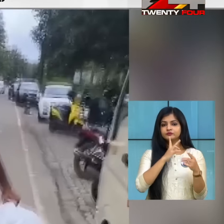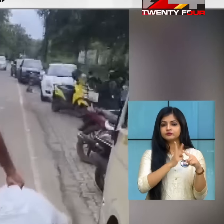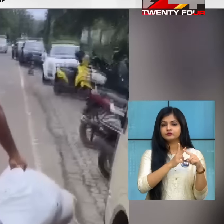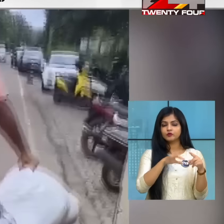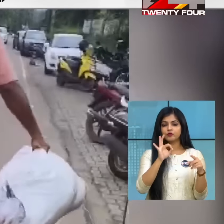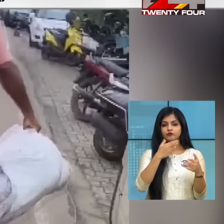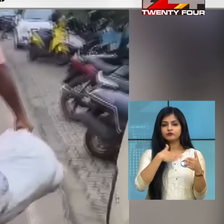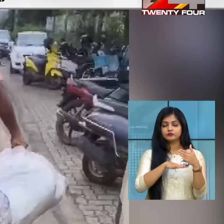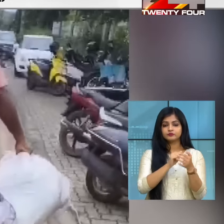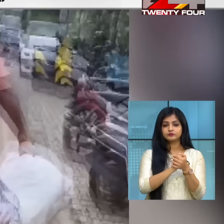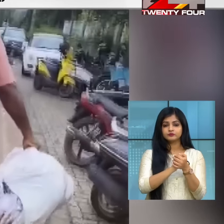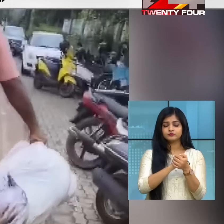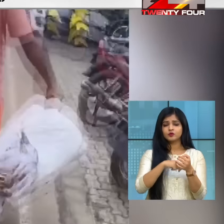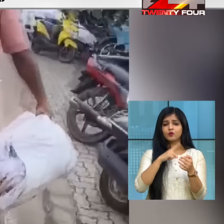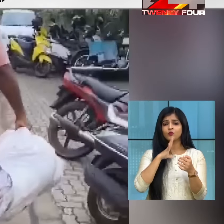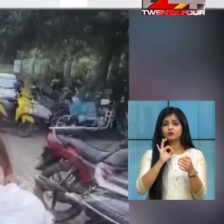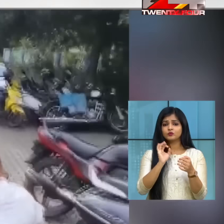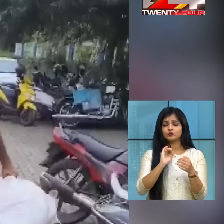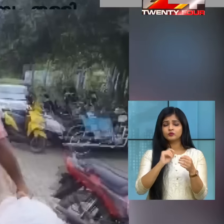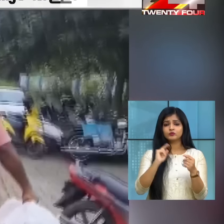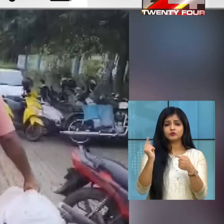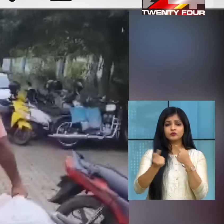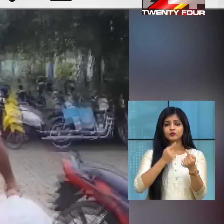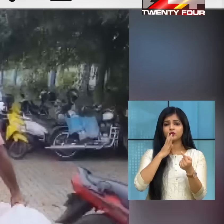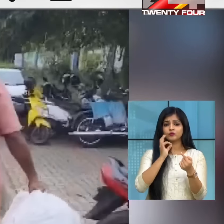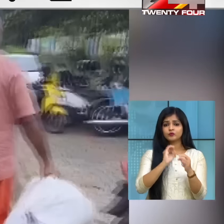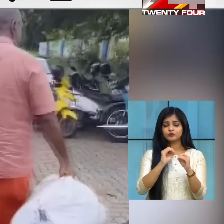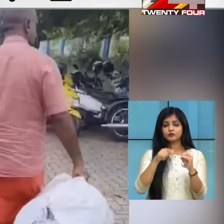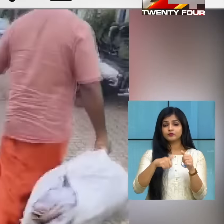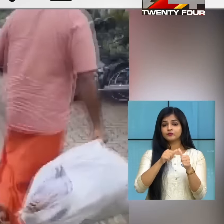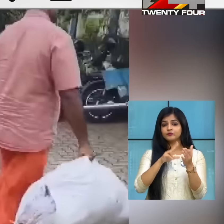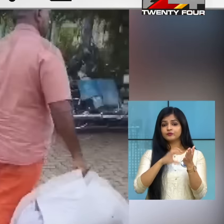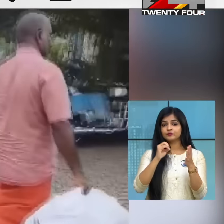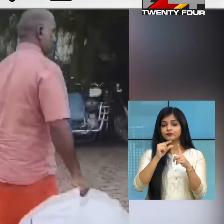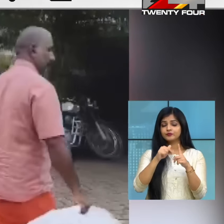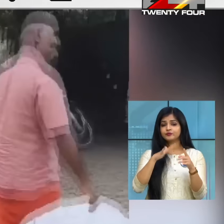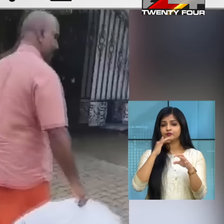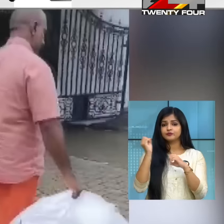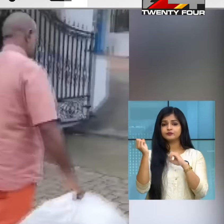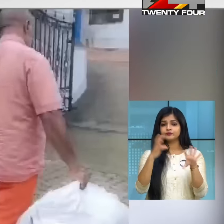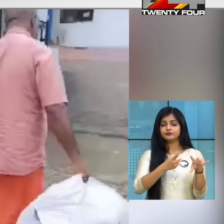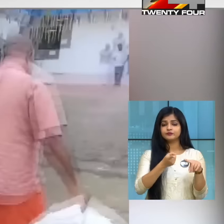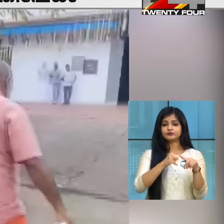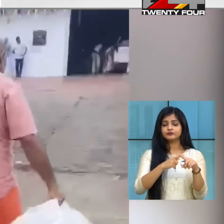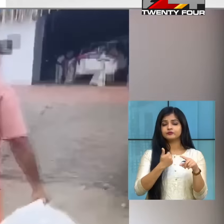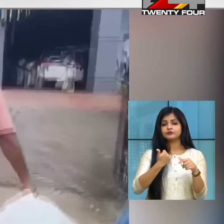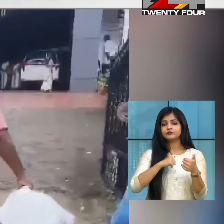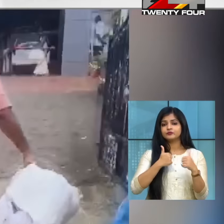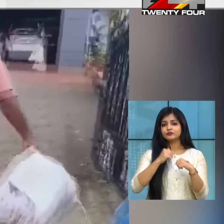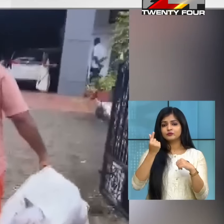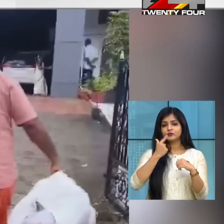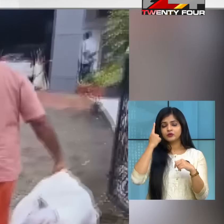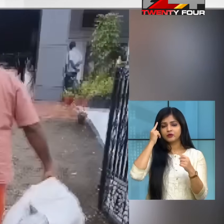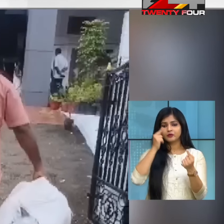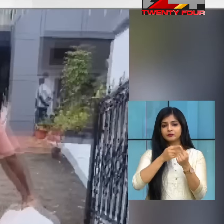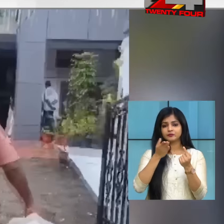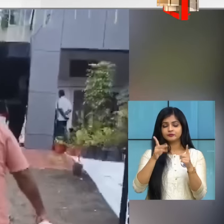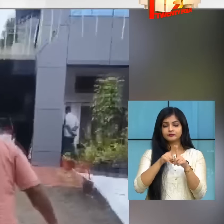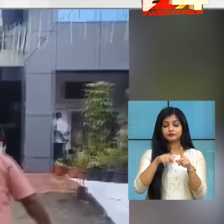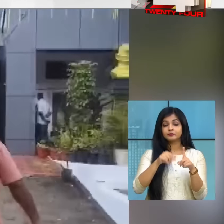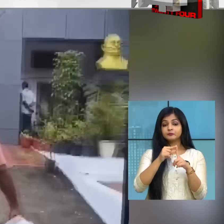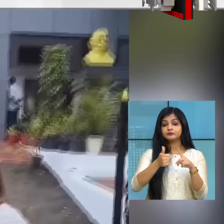പറയുന്നത് അടിസ്ഥാനരഹിതമായ ആരോപണം ഉന്നയിച്ചുകൊണ്ടാണ് ആ യുവാവ് എത്തിയത്, അനൂപ് എത്തി ഇത്തരത്തിൽ മാലിന്യം നിക്ഷേപിച്ചത് എന്നുള്ളതാണ് അദ്ദേഹം ഇപ്പോൾ വെങ്ങോല പഞ്ചായത്ത്